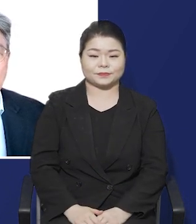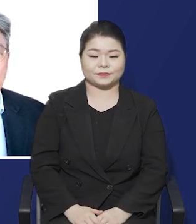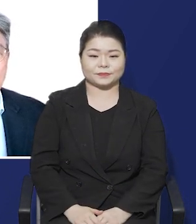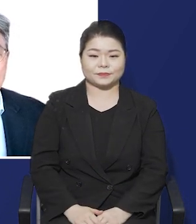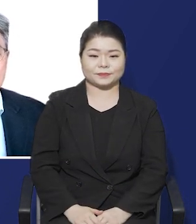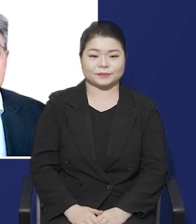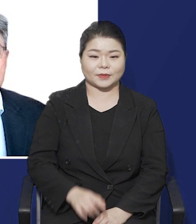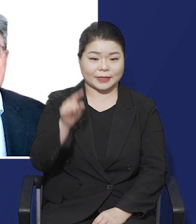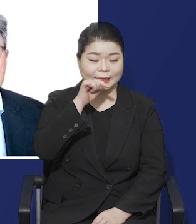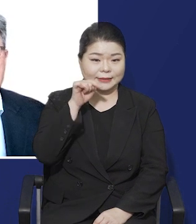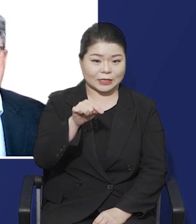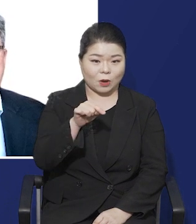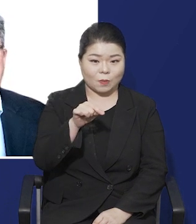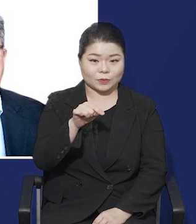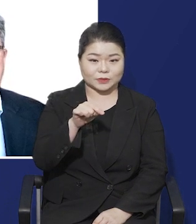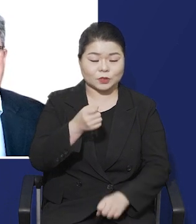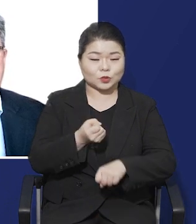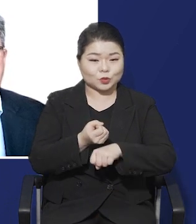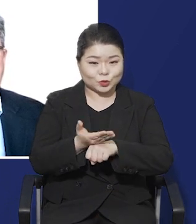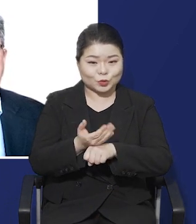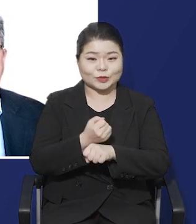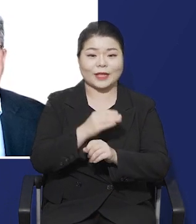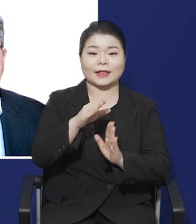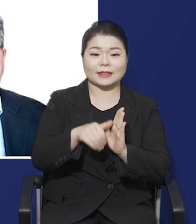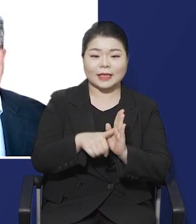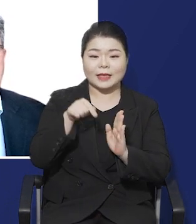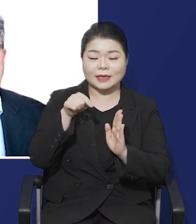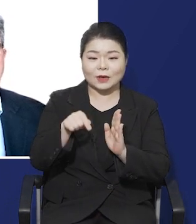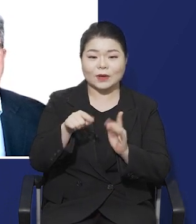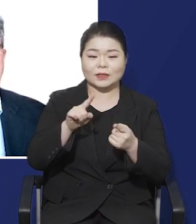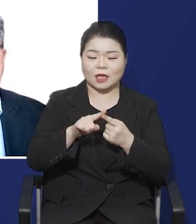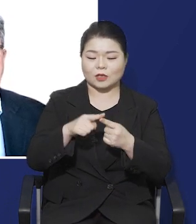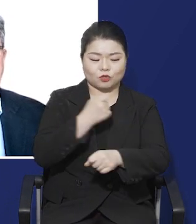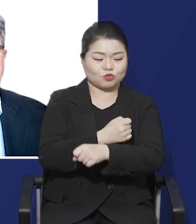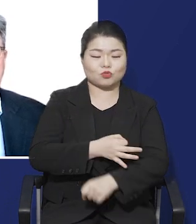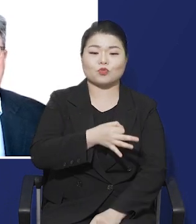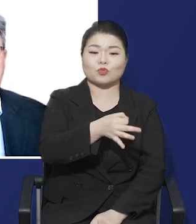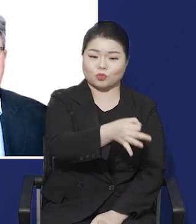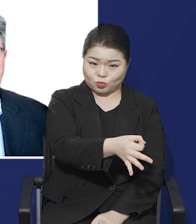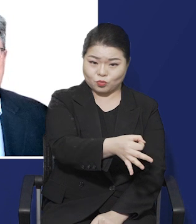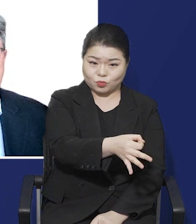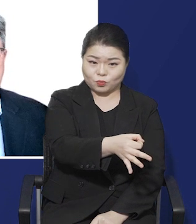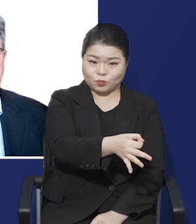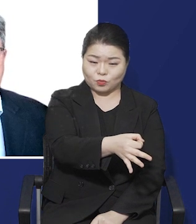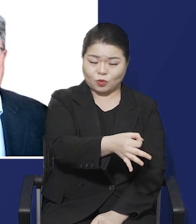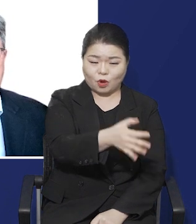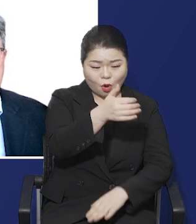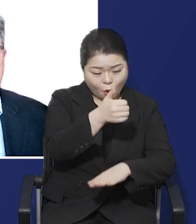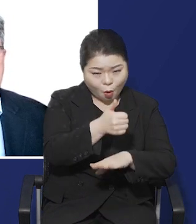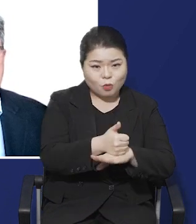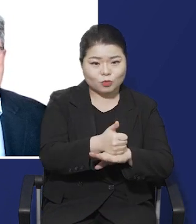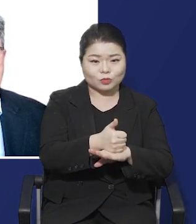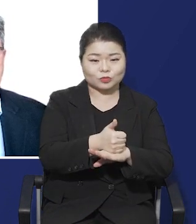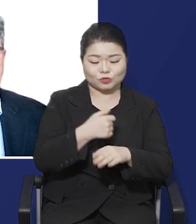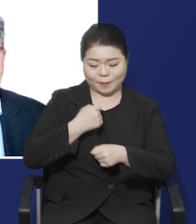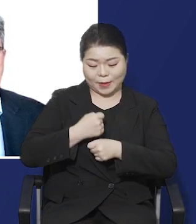단점으로는 수출 중개사의 수출 대응으로 인해서 그에 따른 수수료를 지급하게 됨으로써